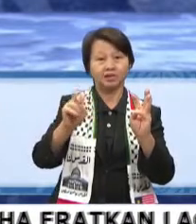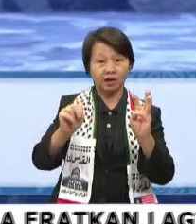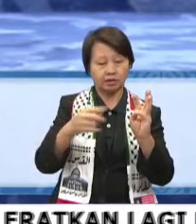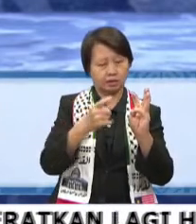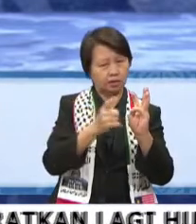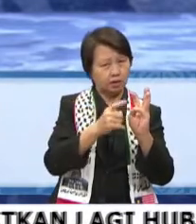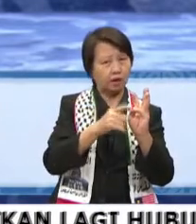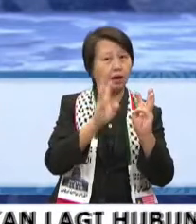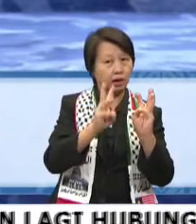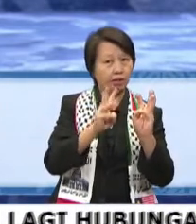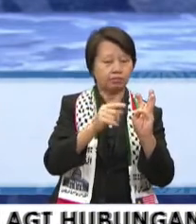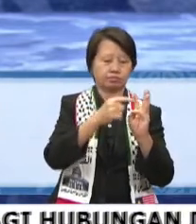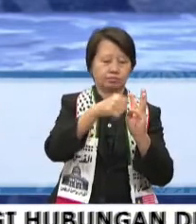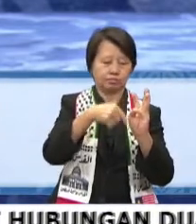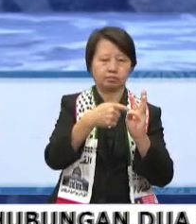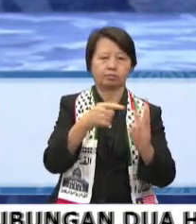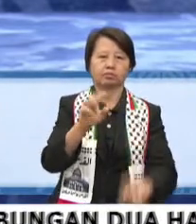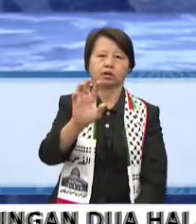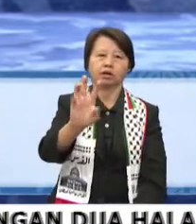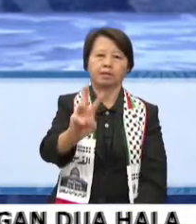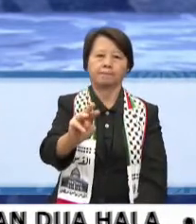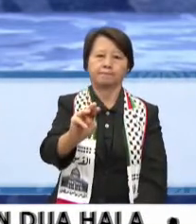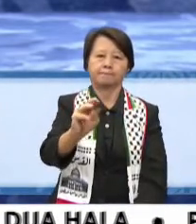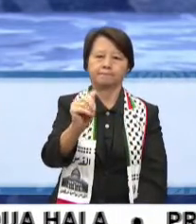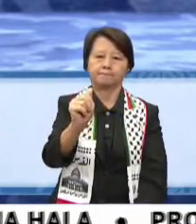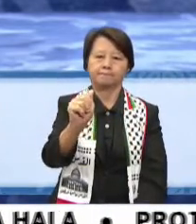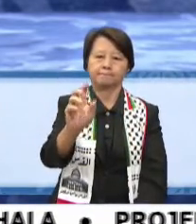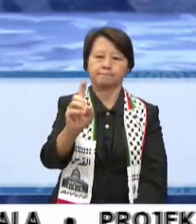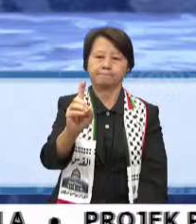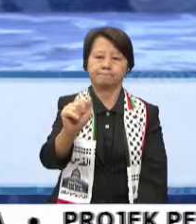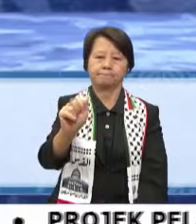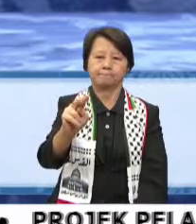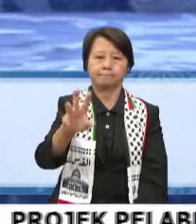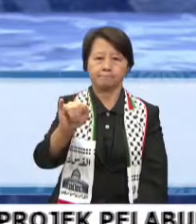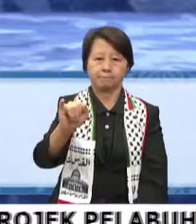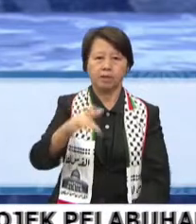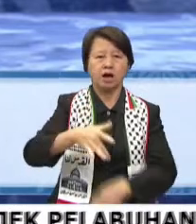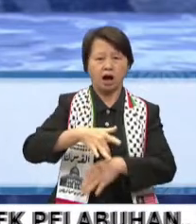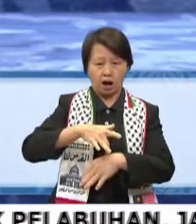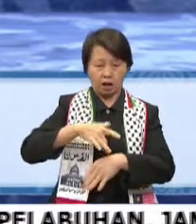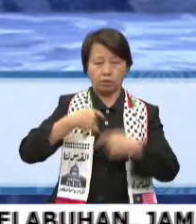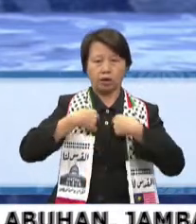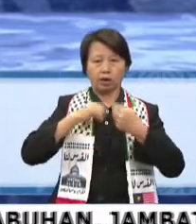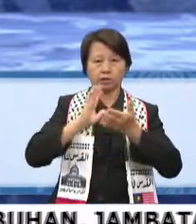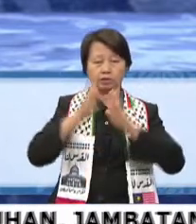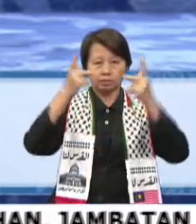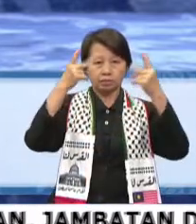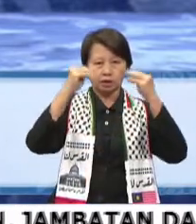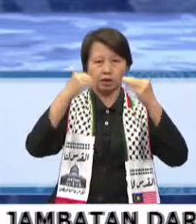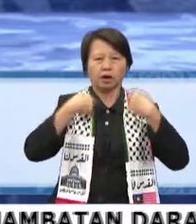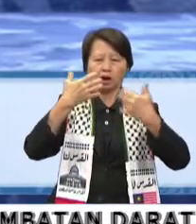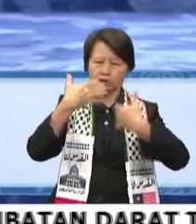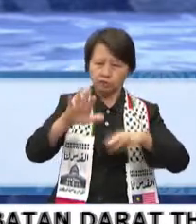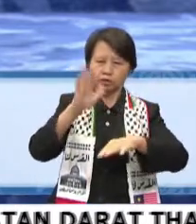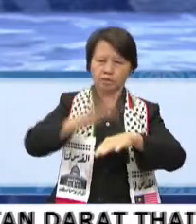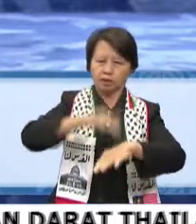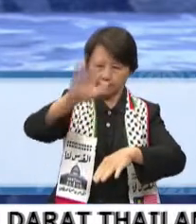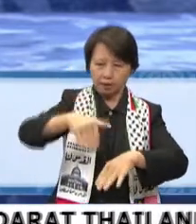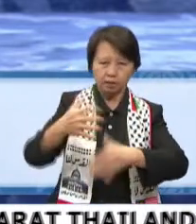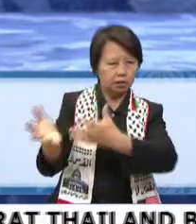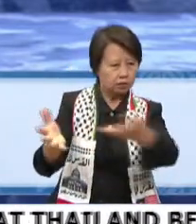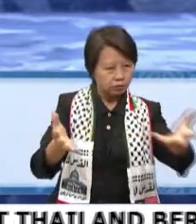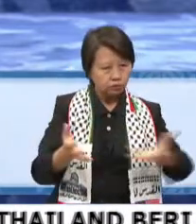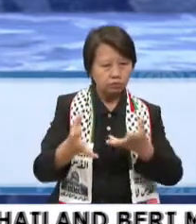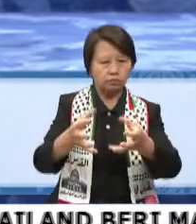dari awal malah kenyataan pertama saya sebagai Perdana Menteri ialah mengajak supaya kita